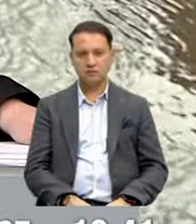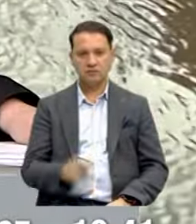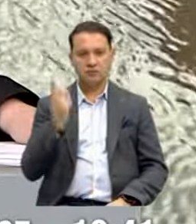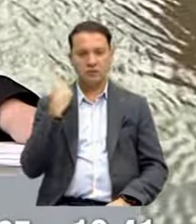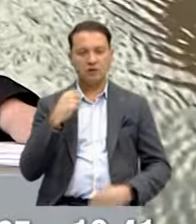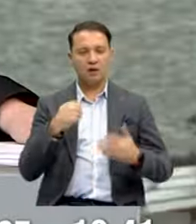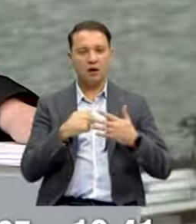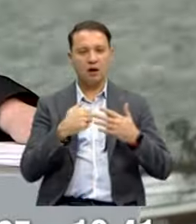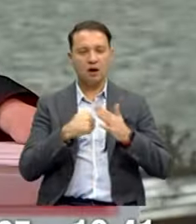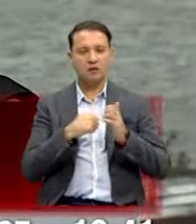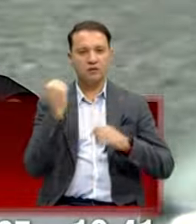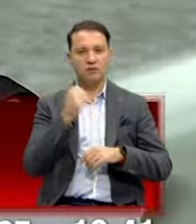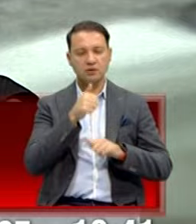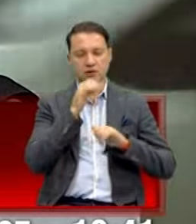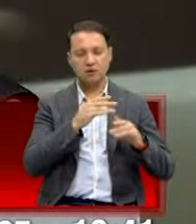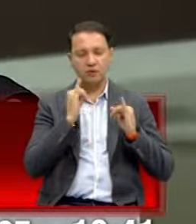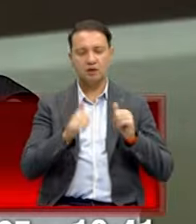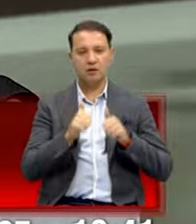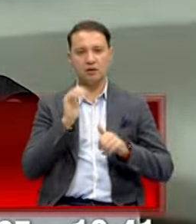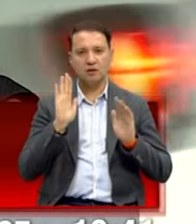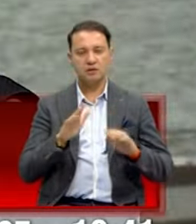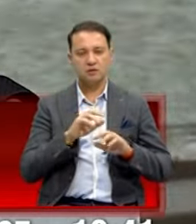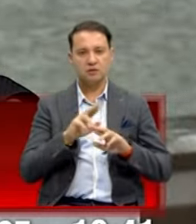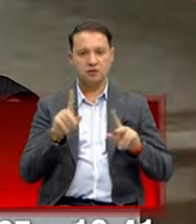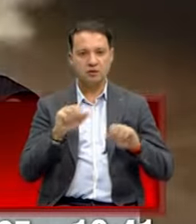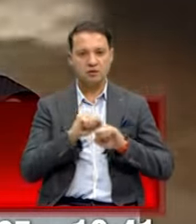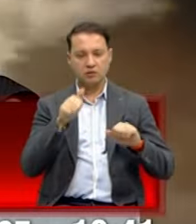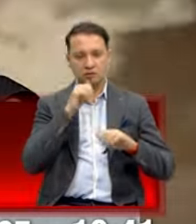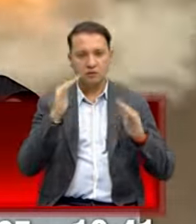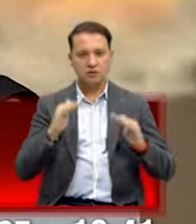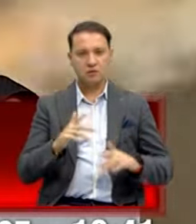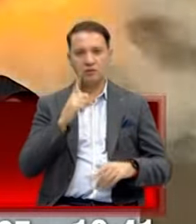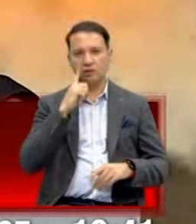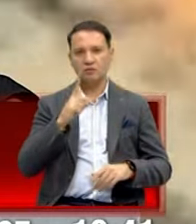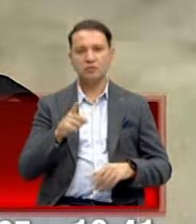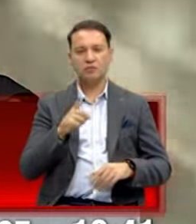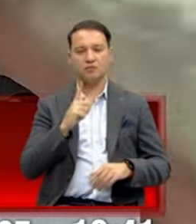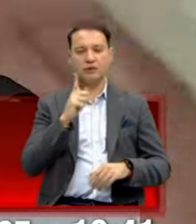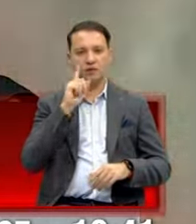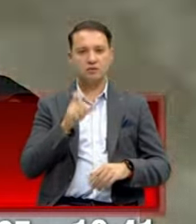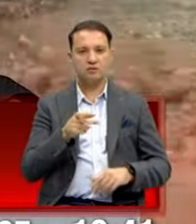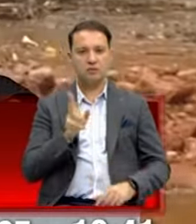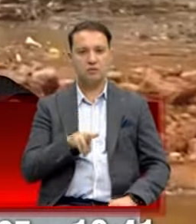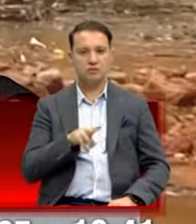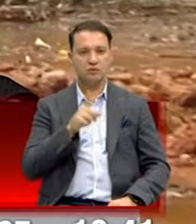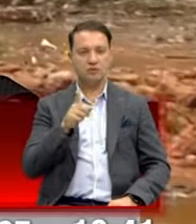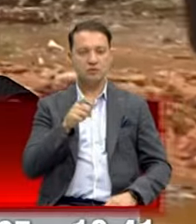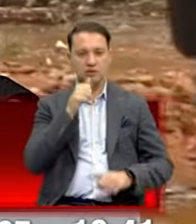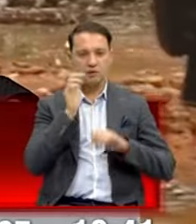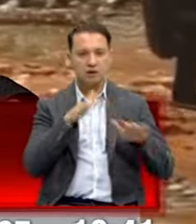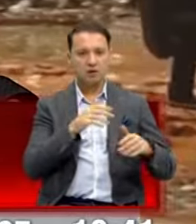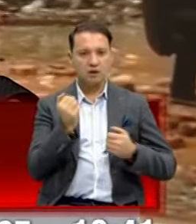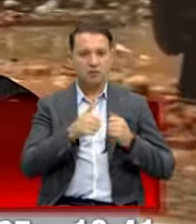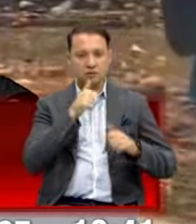Dün Antalya'yı vuran sel felaketinden geriye kalan hasar suyun çekilmesiyle ortaya çıktı. Bir kişinin hayatını kaybettiği selde